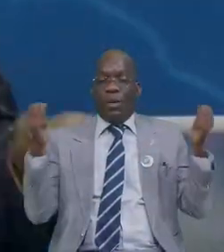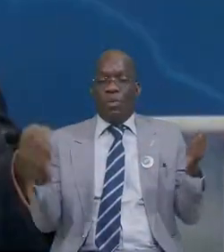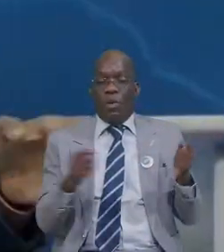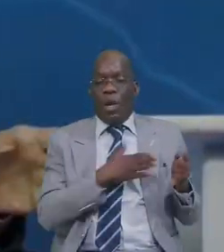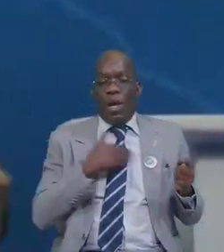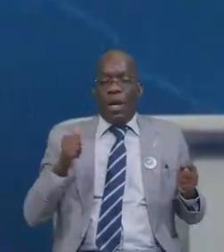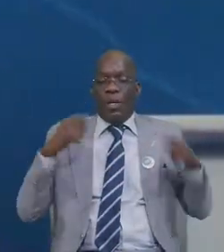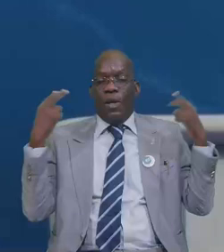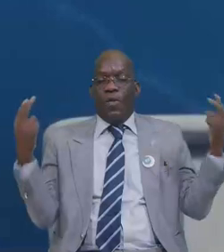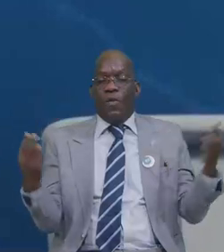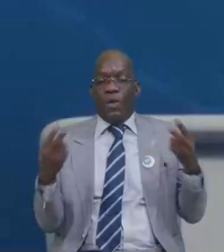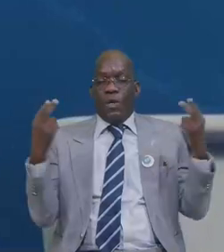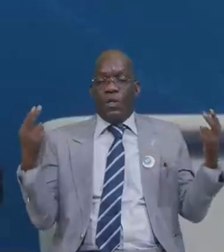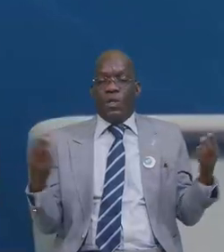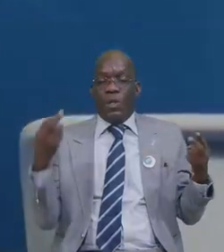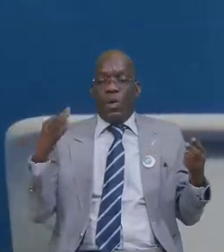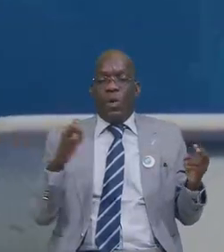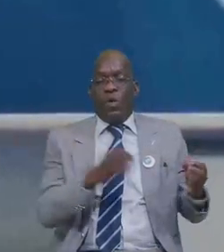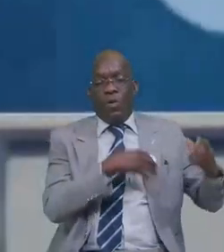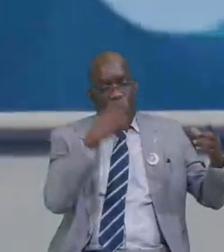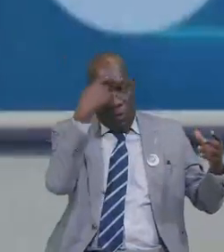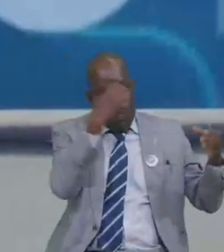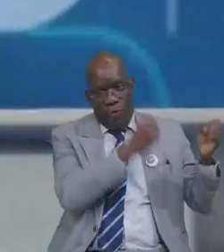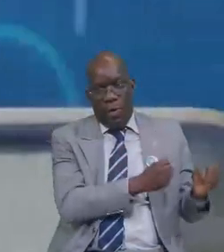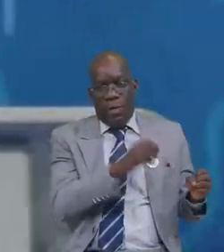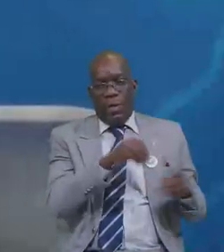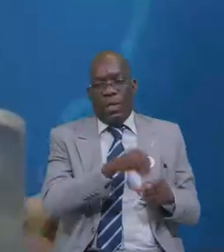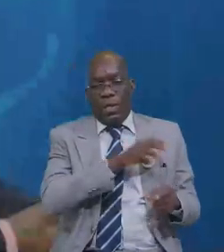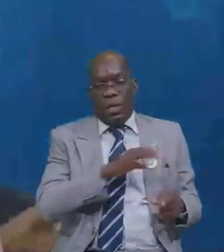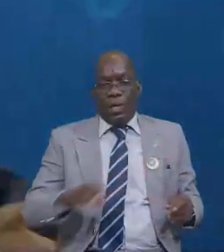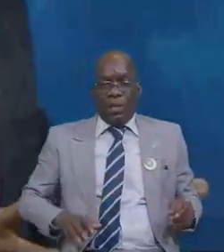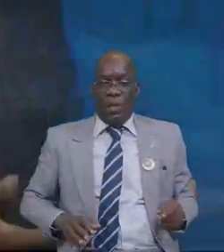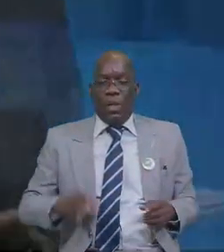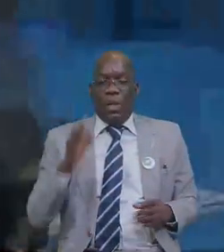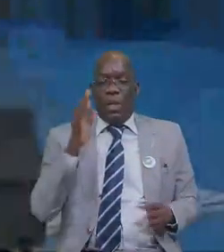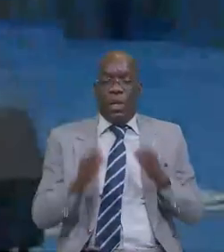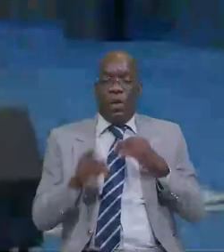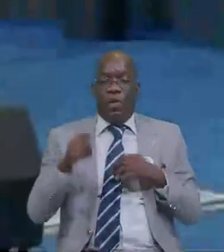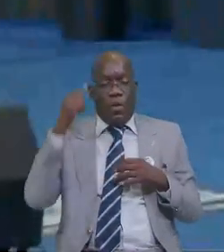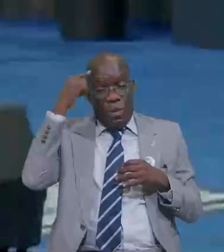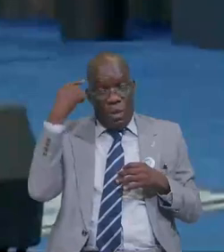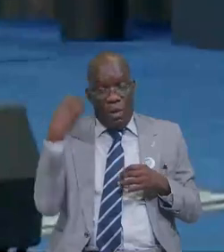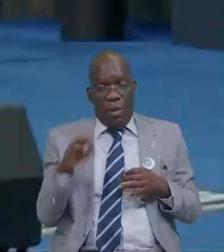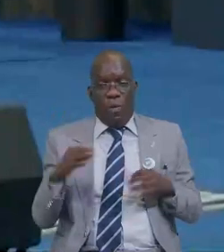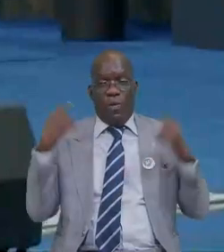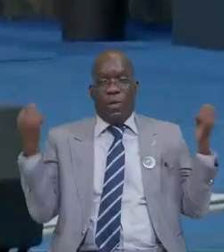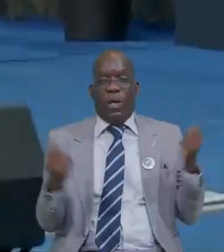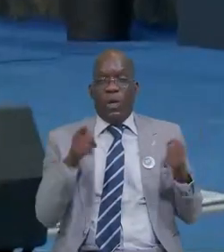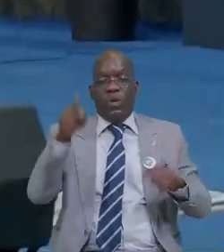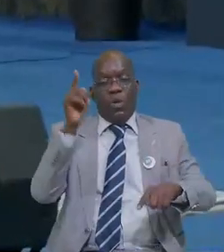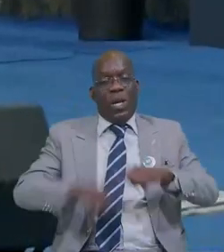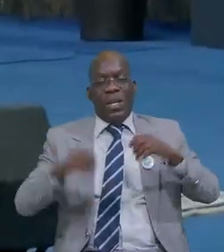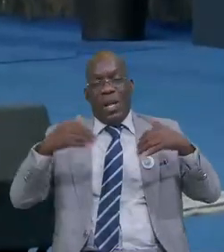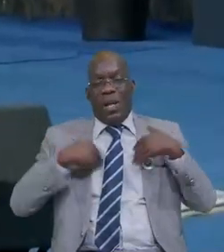la victoire de la foi en Christ. Quand vous pensez au triomphe, vous ne pouvez avoir le triomphe si vous